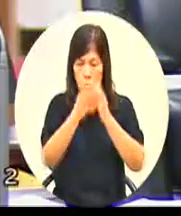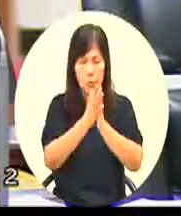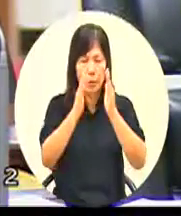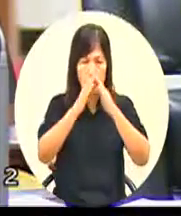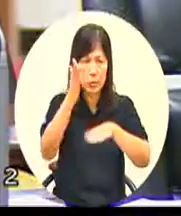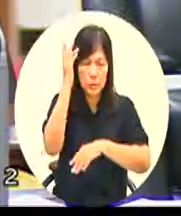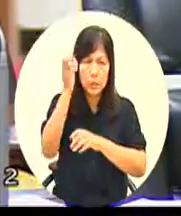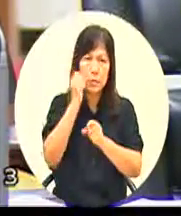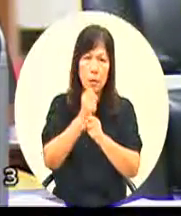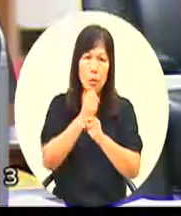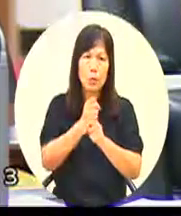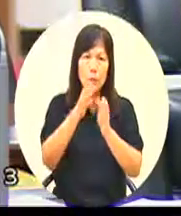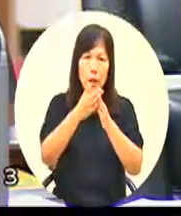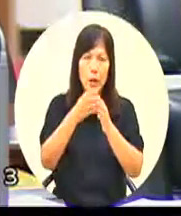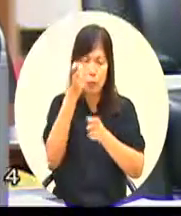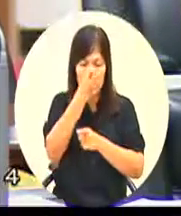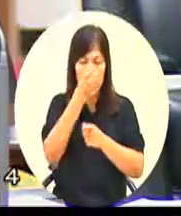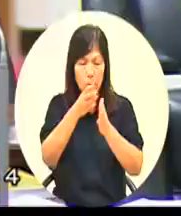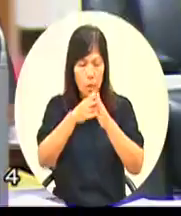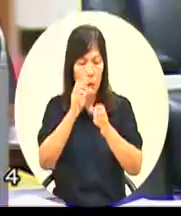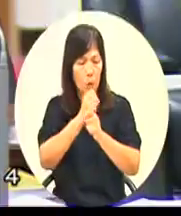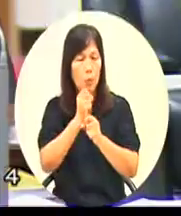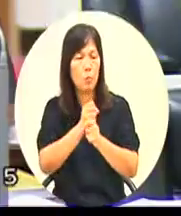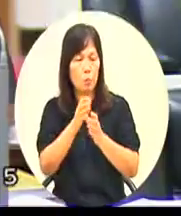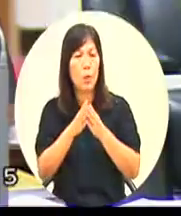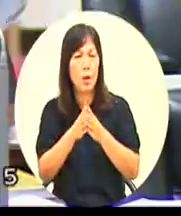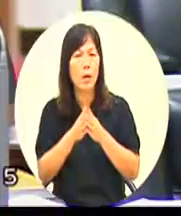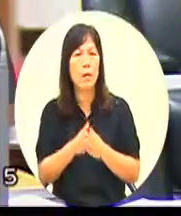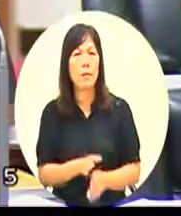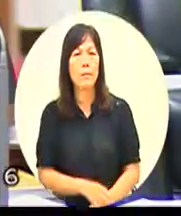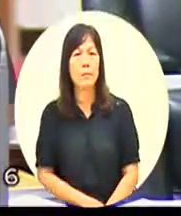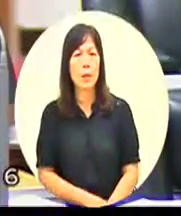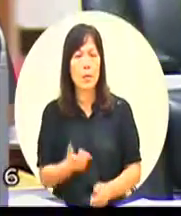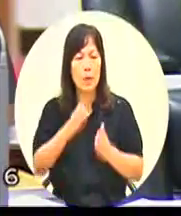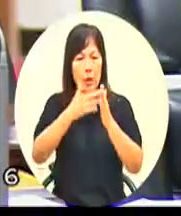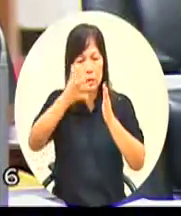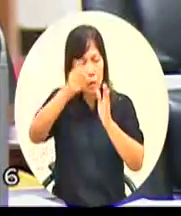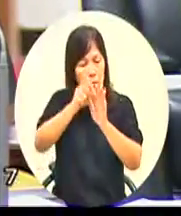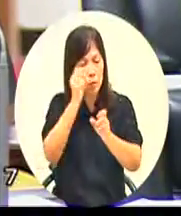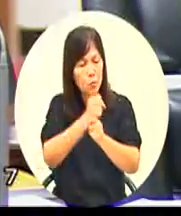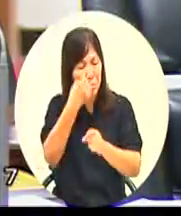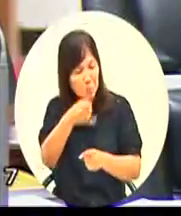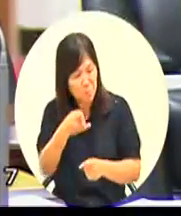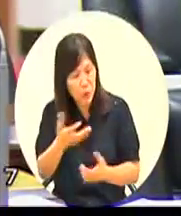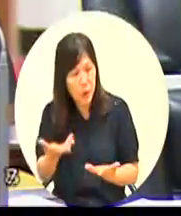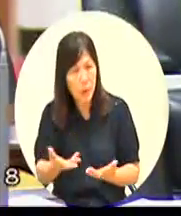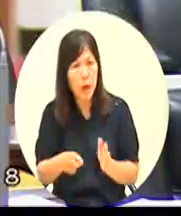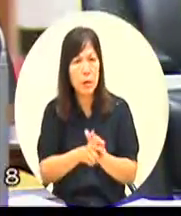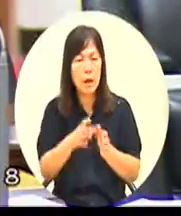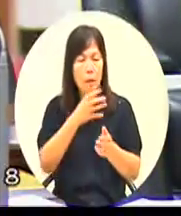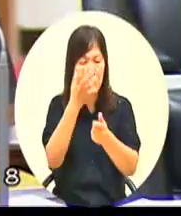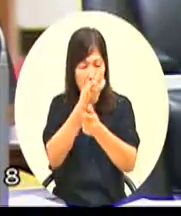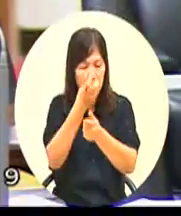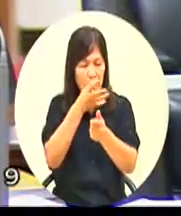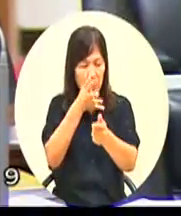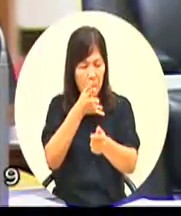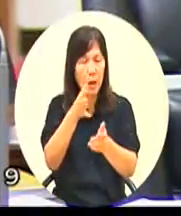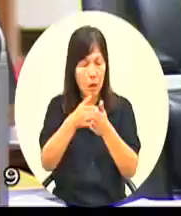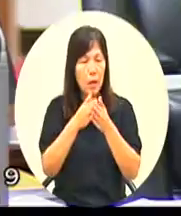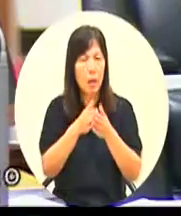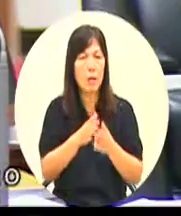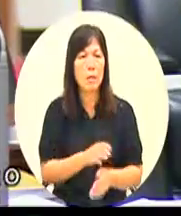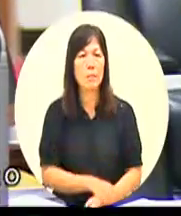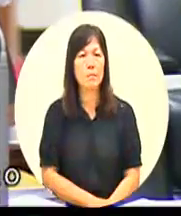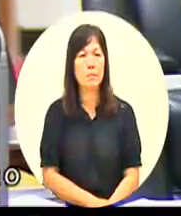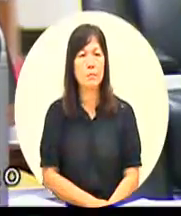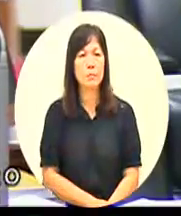去做一个监督的一个角色嘛。对，你说校长做的不好，当然是要去督查。对，